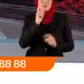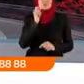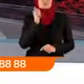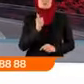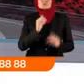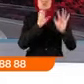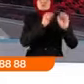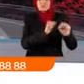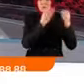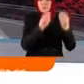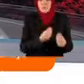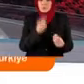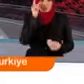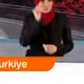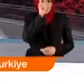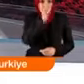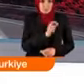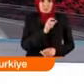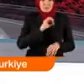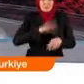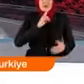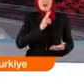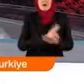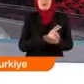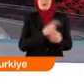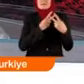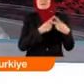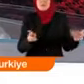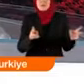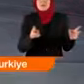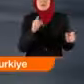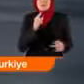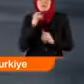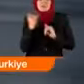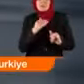etti İşte o dehşet anları ve tepki çeken kararın gerekçesi